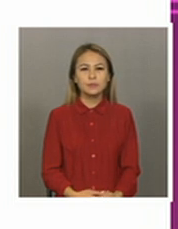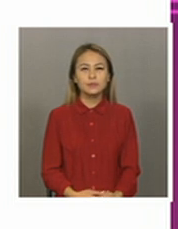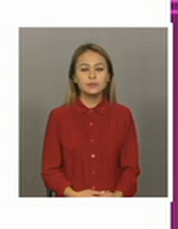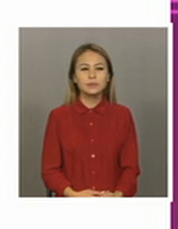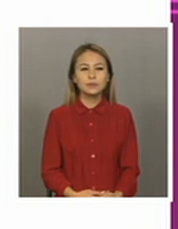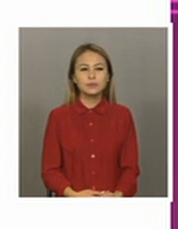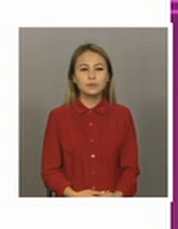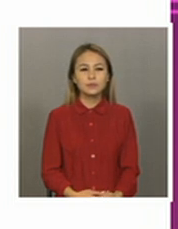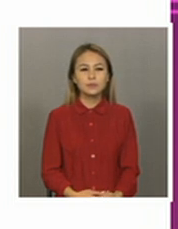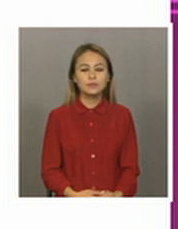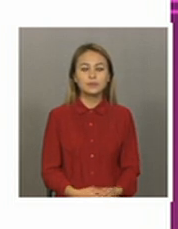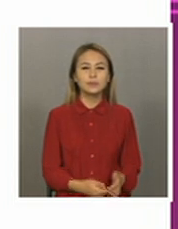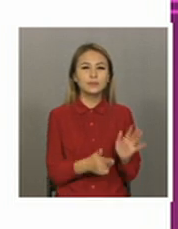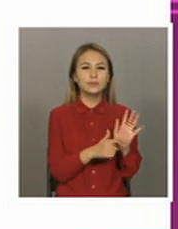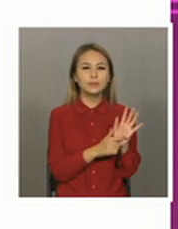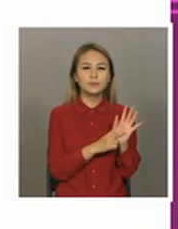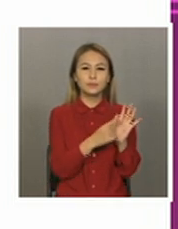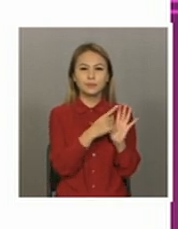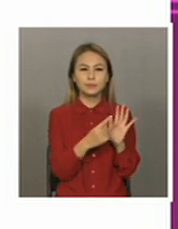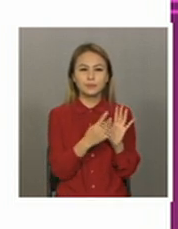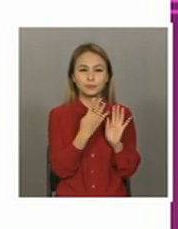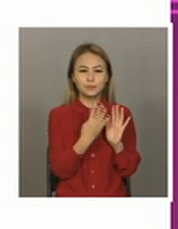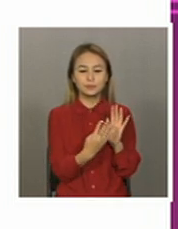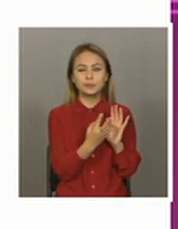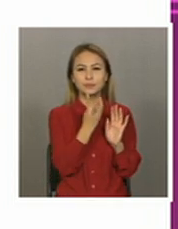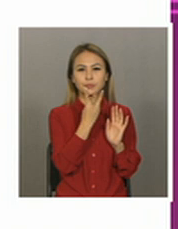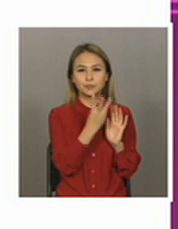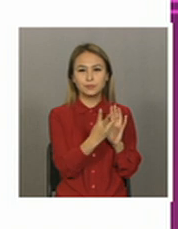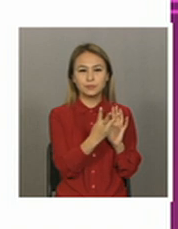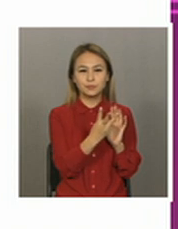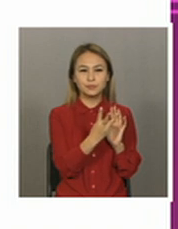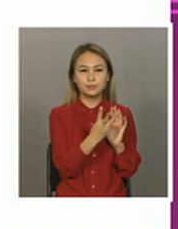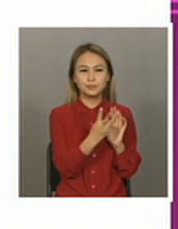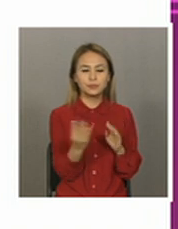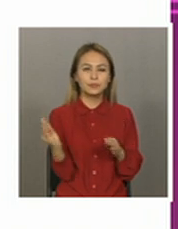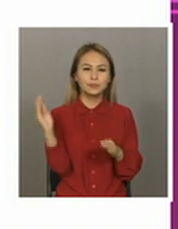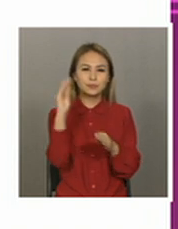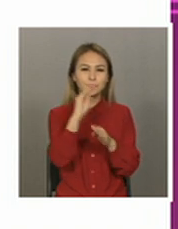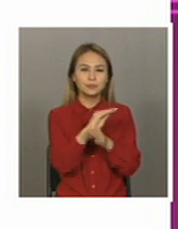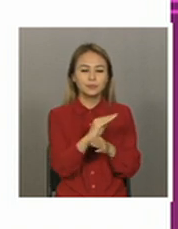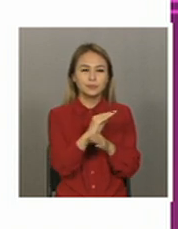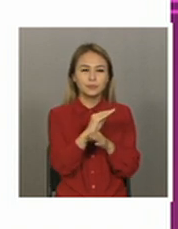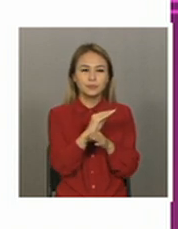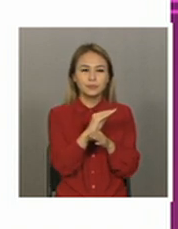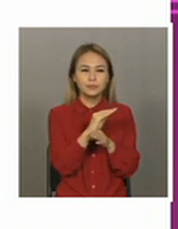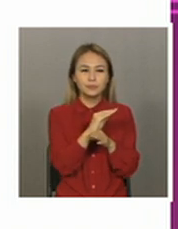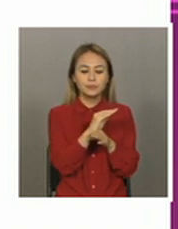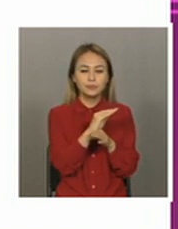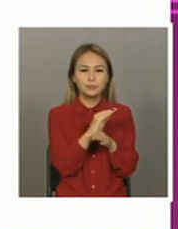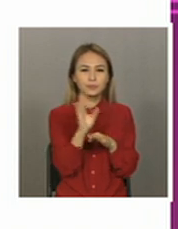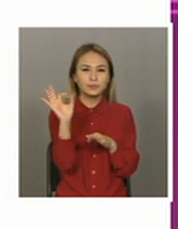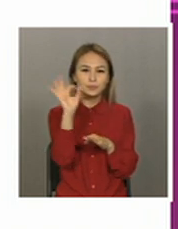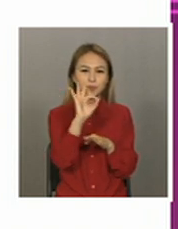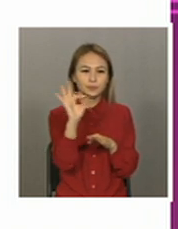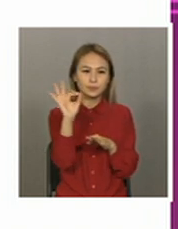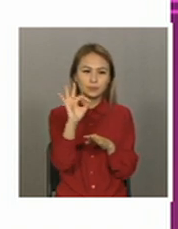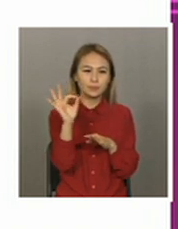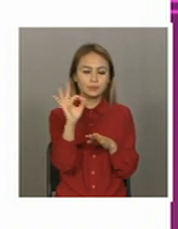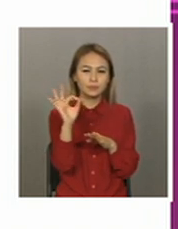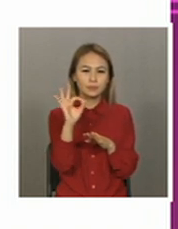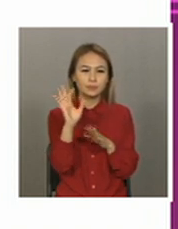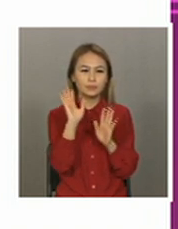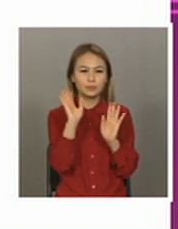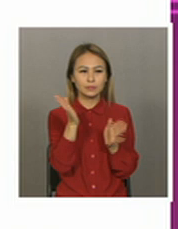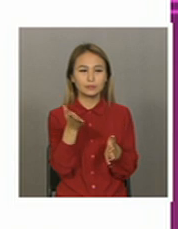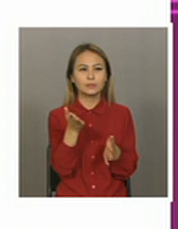азайтамыз. 7 бірліктен 4 бірлікті азайтамыз. Оған 1 ондық пен 1 ондықтың айырмасын қосамыз.